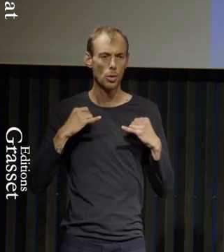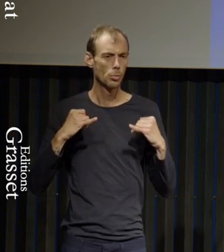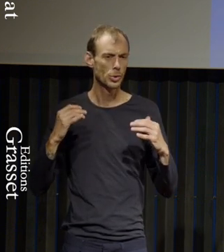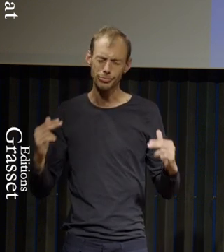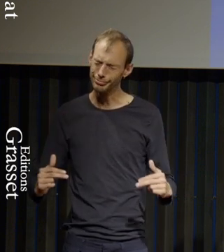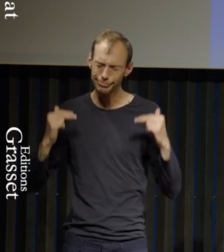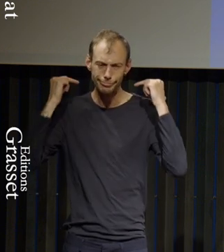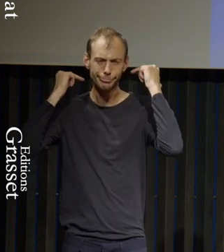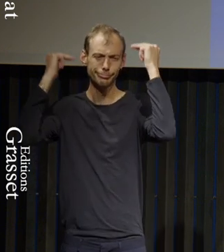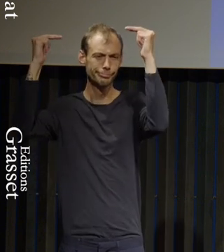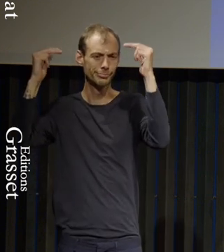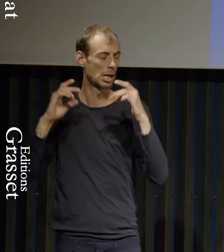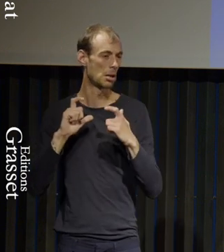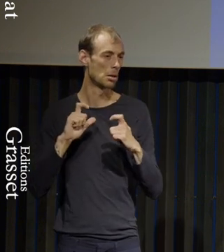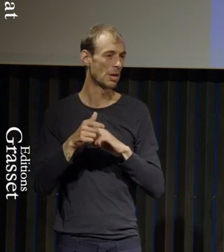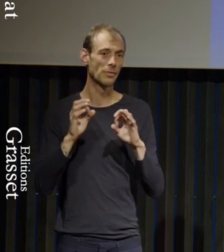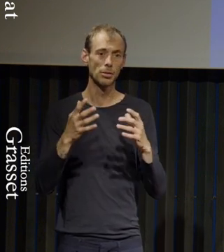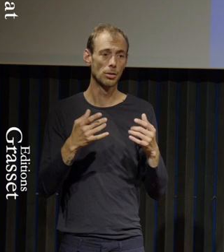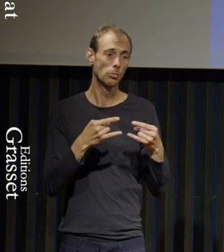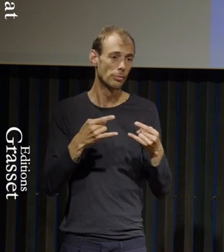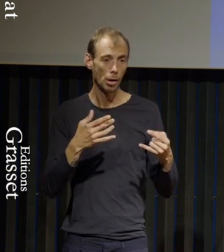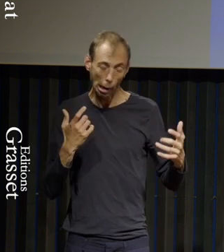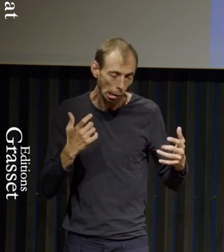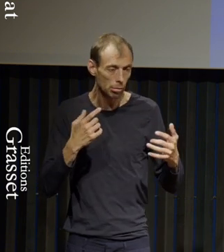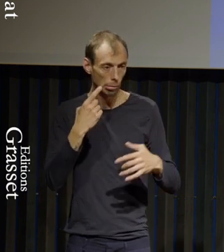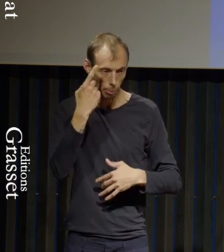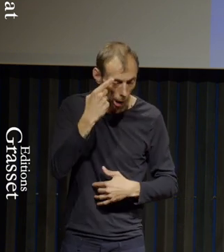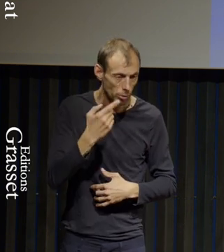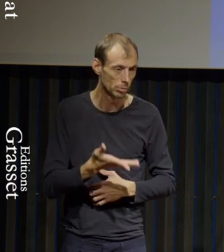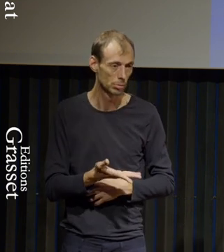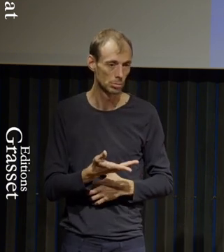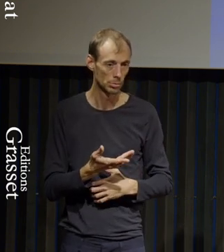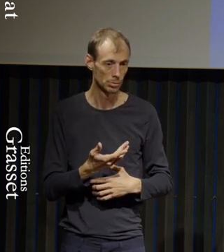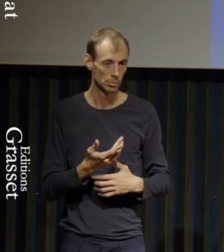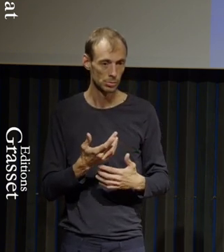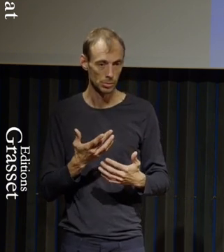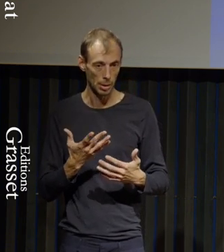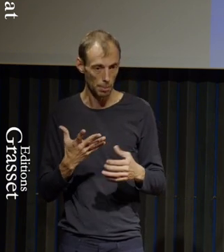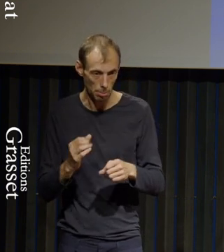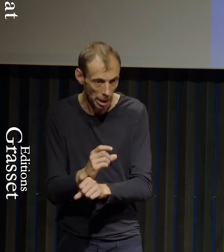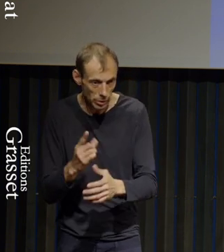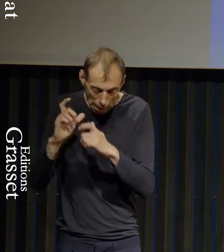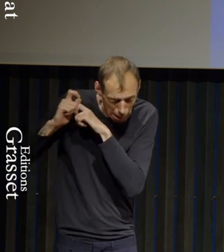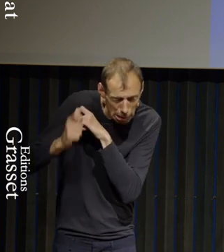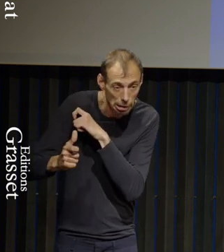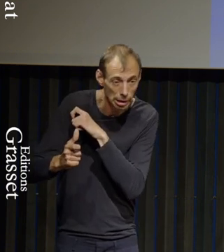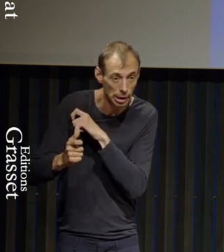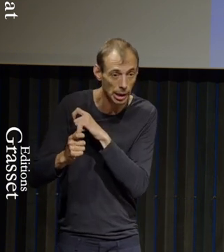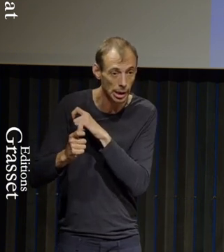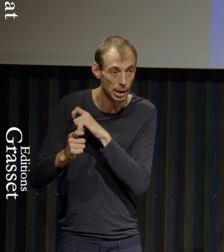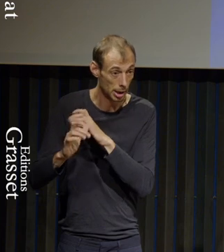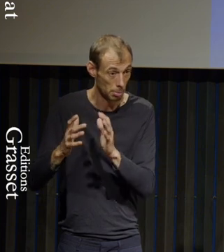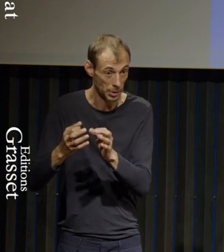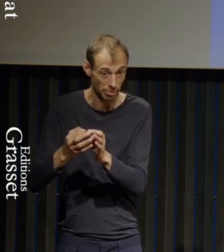des bugs, qu'il ne se supporte plus, et c'est peut-être ce dont nous faisons l'expérience dans les troubles mentaux. Vous avez dit tout à l'heure